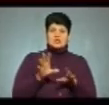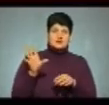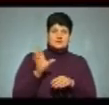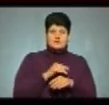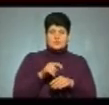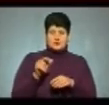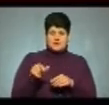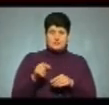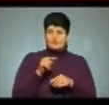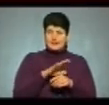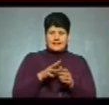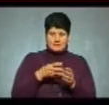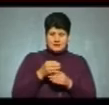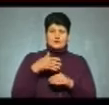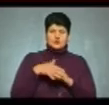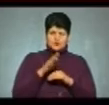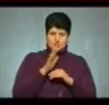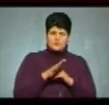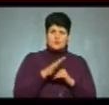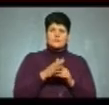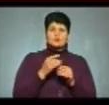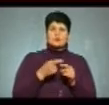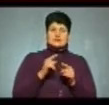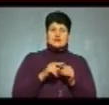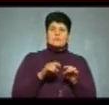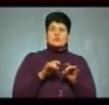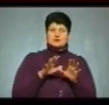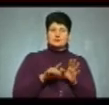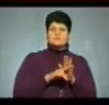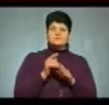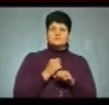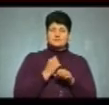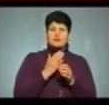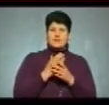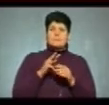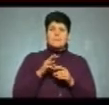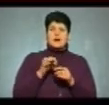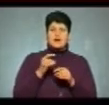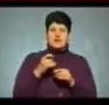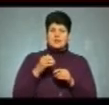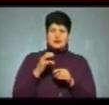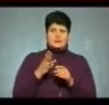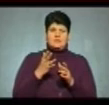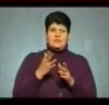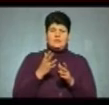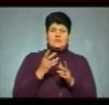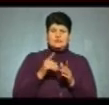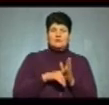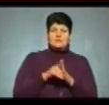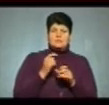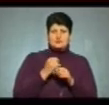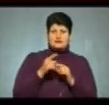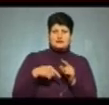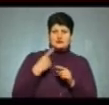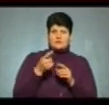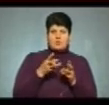зараз, часто... поки вони не платять, ми розуміємо, тому що ця постанова 25 січня вступила в дію, є механізм, але так ґрунтовно запрацює ж наступного